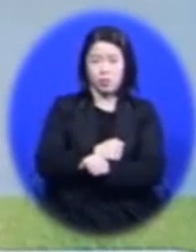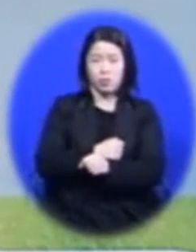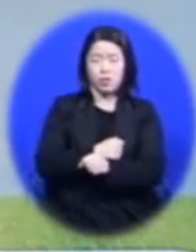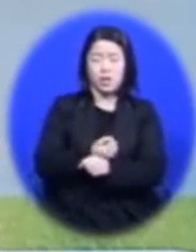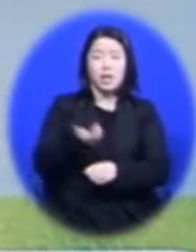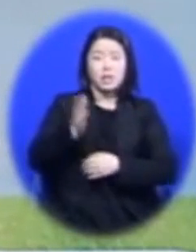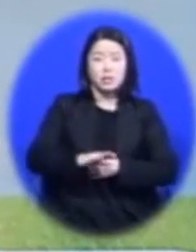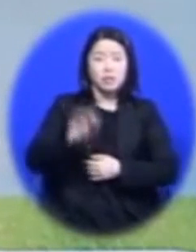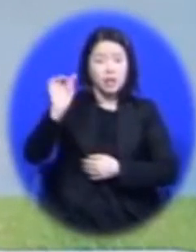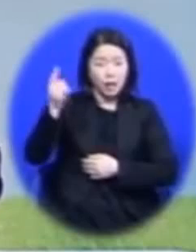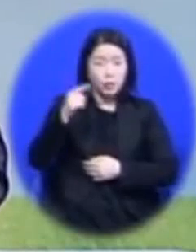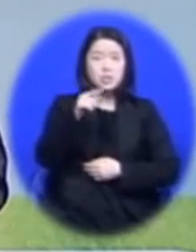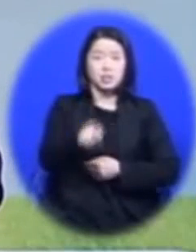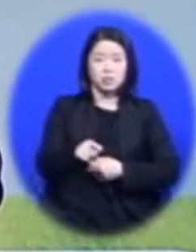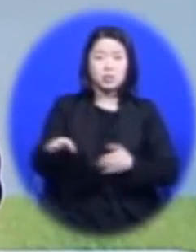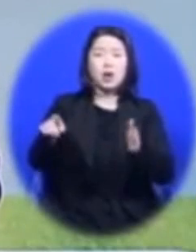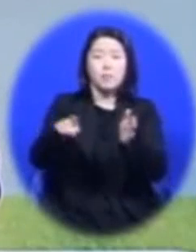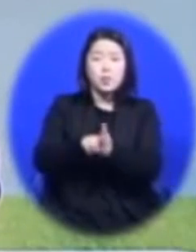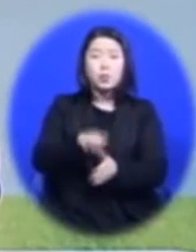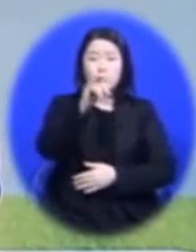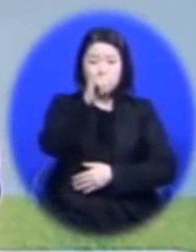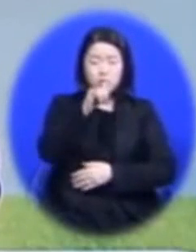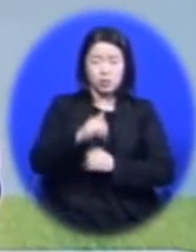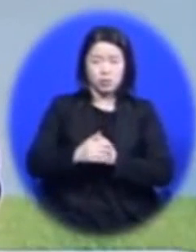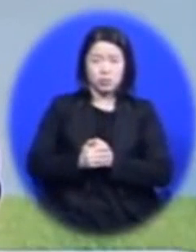근데 다윗은 그것을 믿고 있어요.